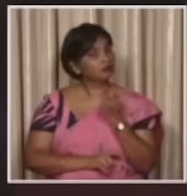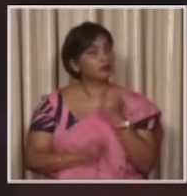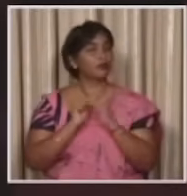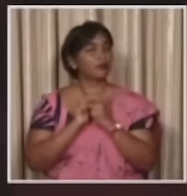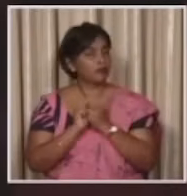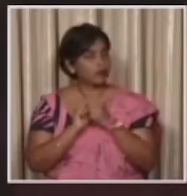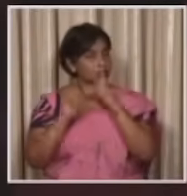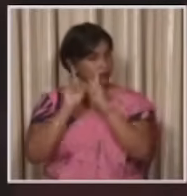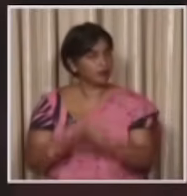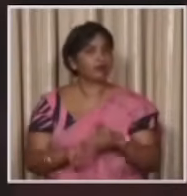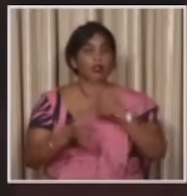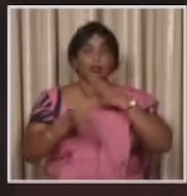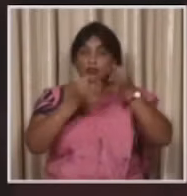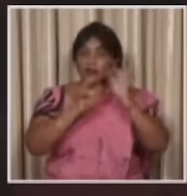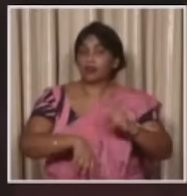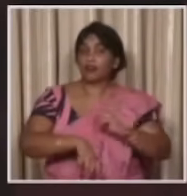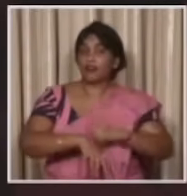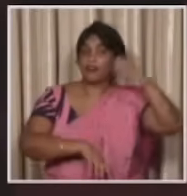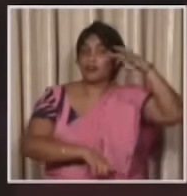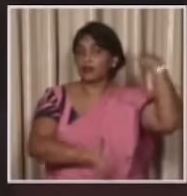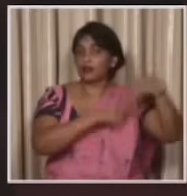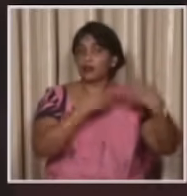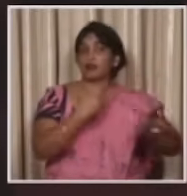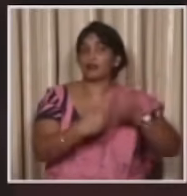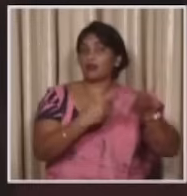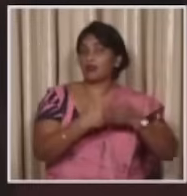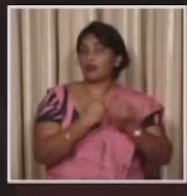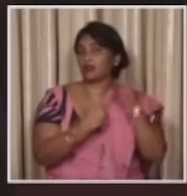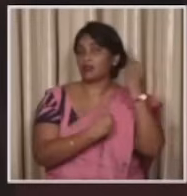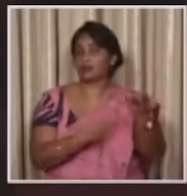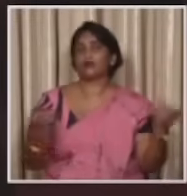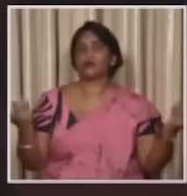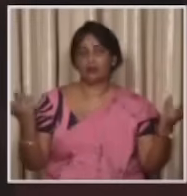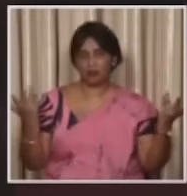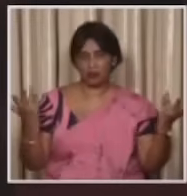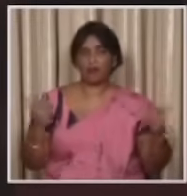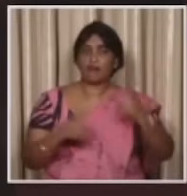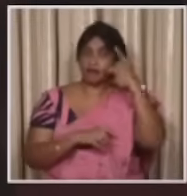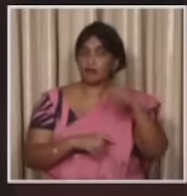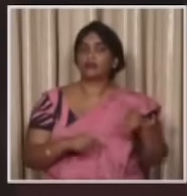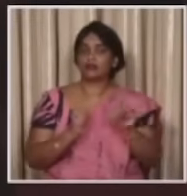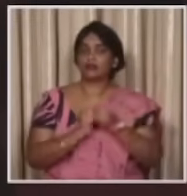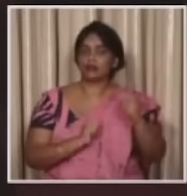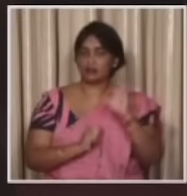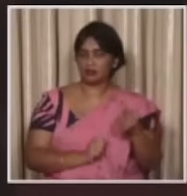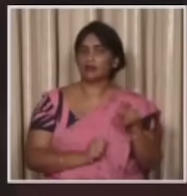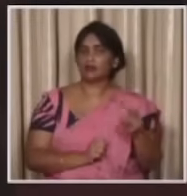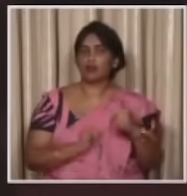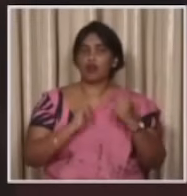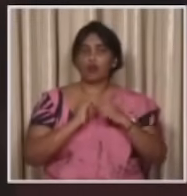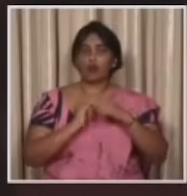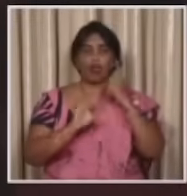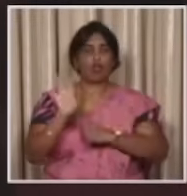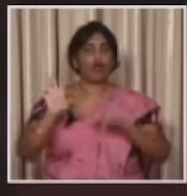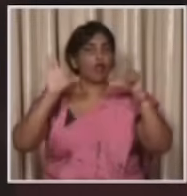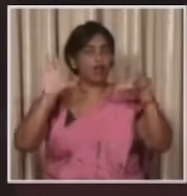අර්බුදයේ වගේම නිසි කලට විදුලි බලාගාර ඉදි කරන්න ඉඩ දුන්නේ නැත. ඒ නිසා තමයි ඒ කටයුත්ත උනේ. උමා ඔය අවුරුදු